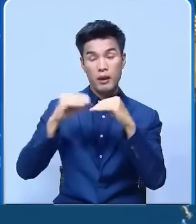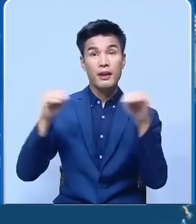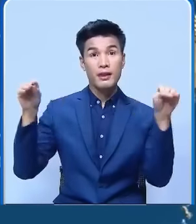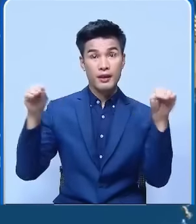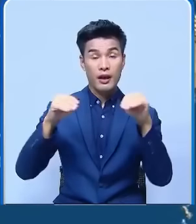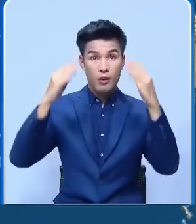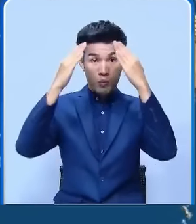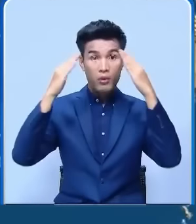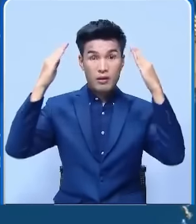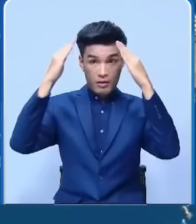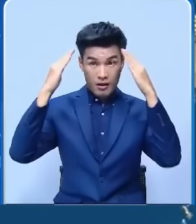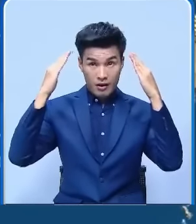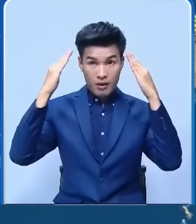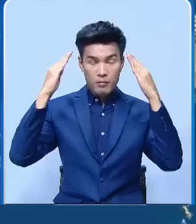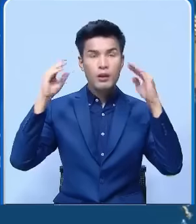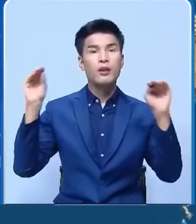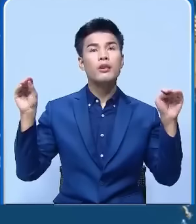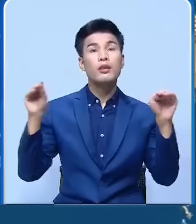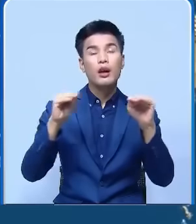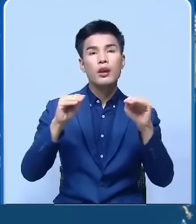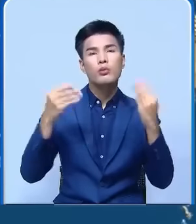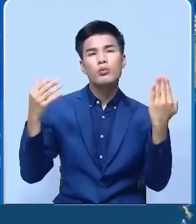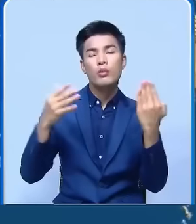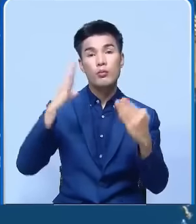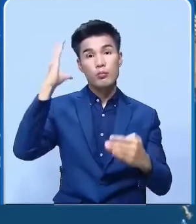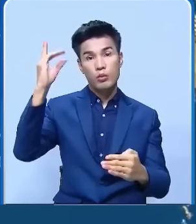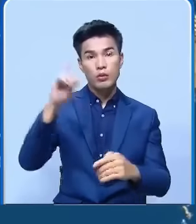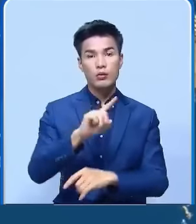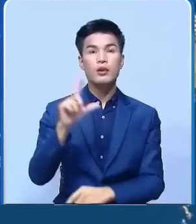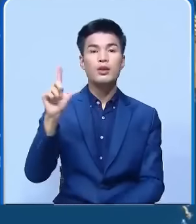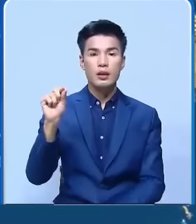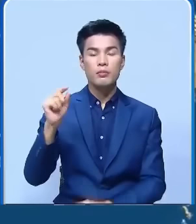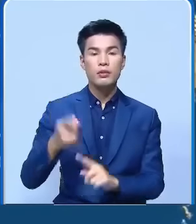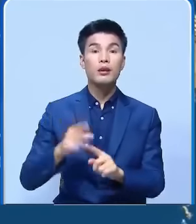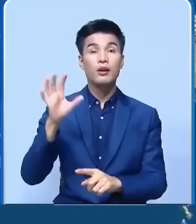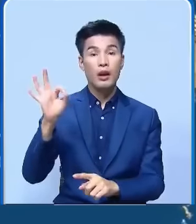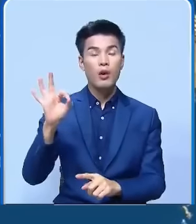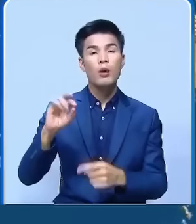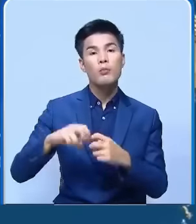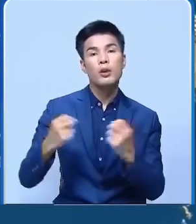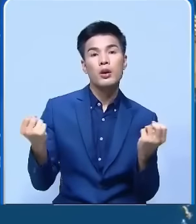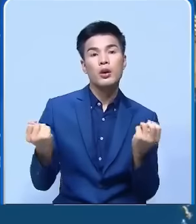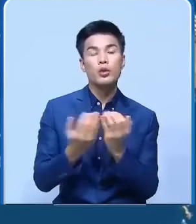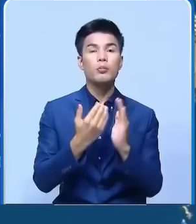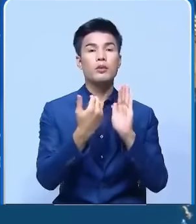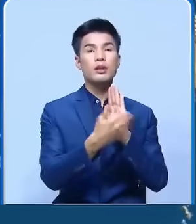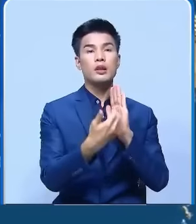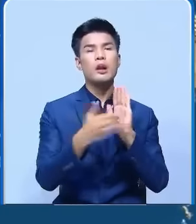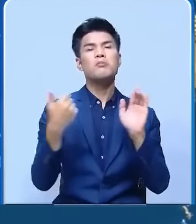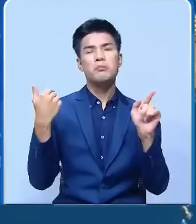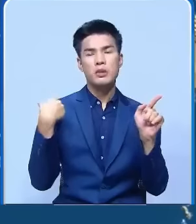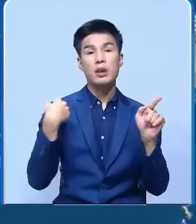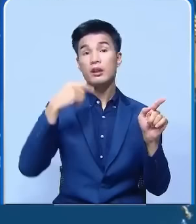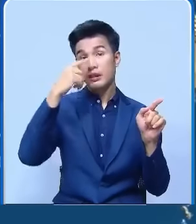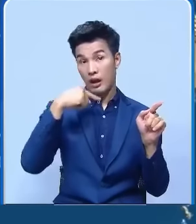นามตอนกลางค่ะและคาดว่าจะเคลื่อนขึ้นฝั่งในวันพรุ่งนี้ก็คือ20กันยายนและจะส่งผลกระทบต่อภาคอีสานตอนบนของบ้านเ